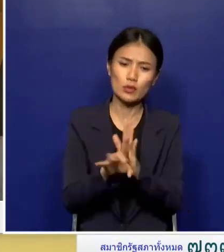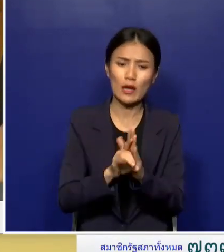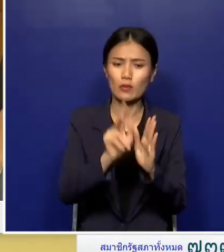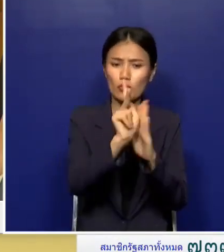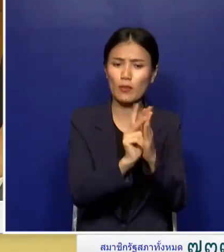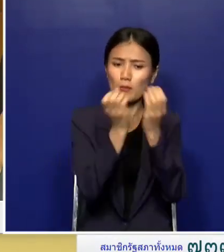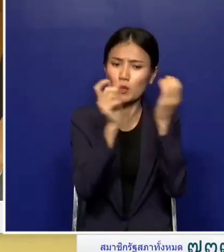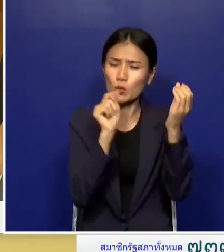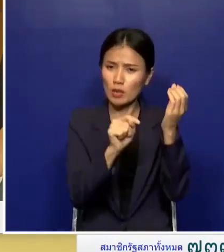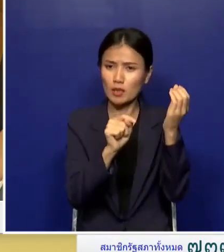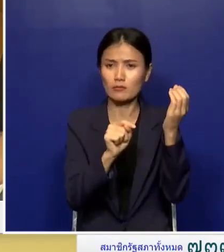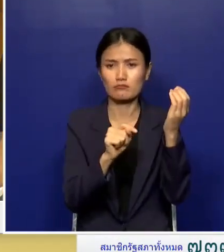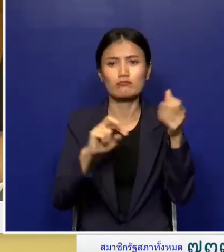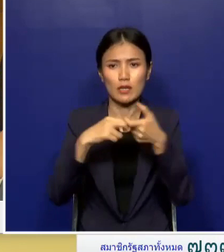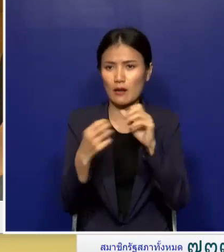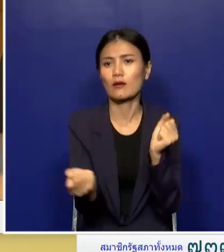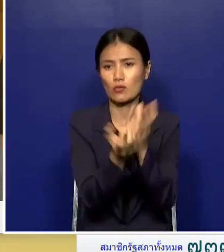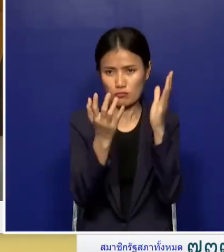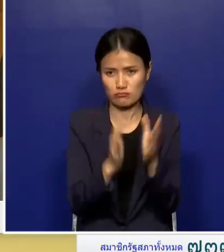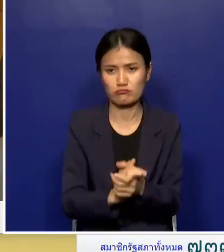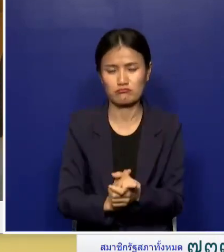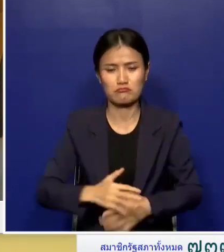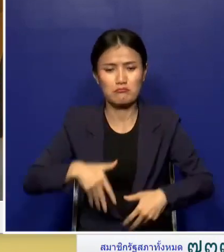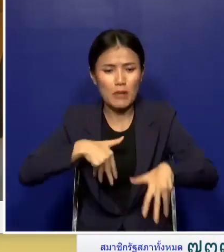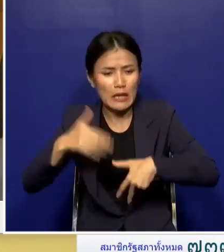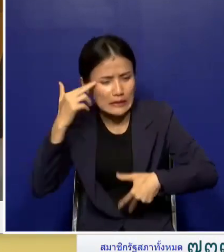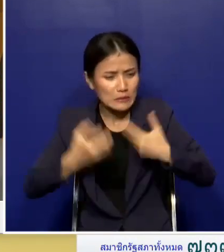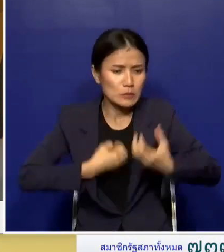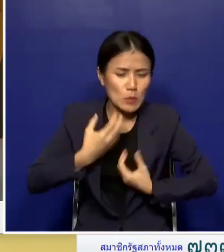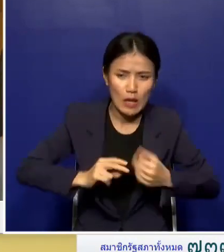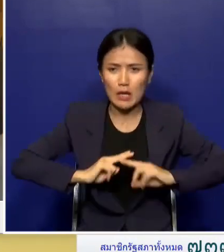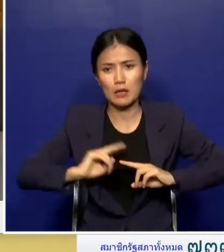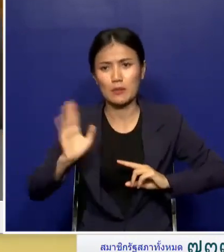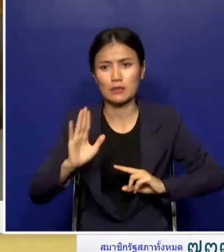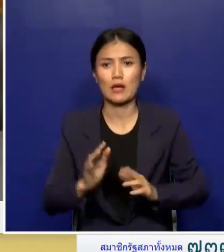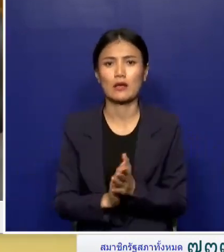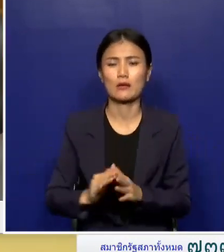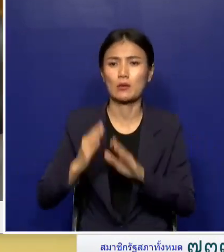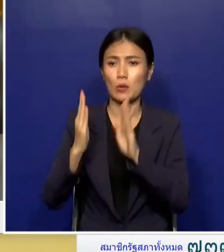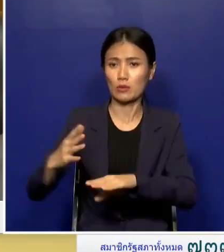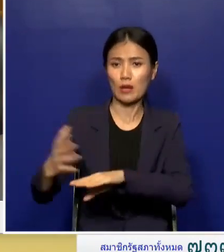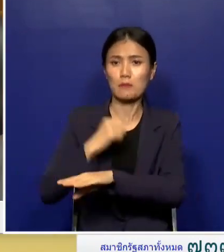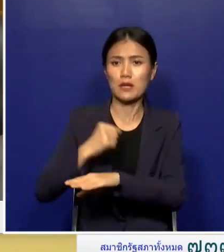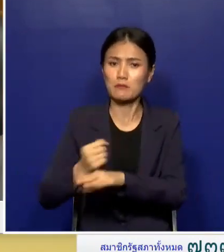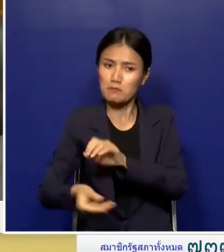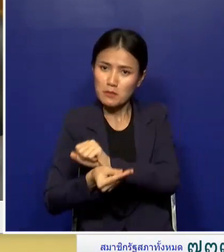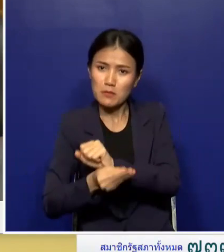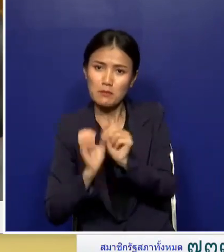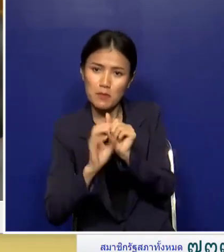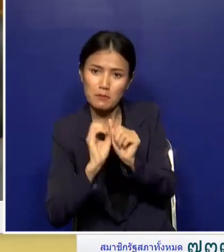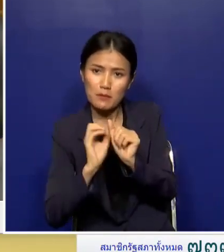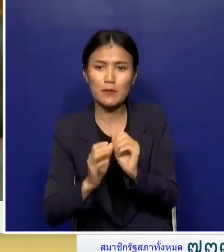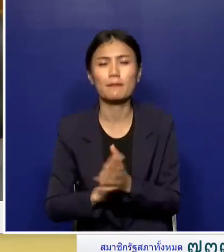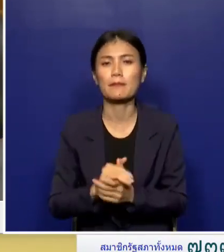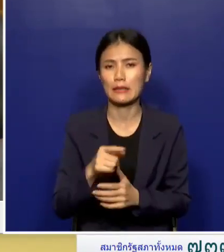นรัฐธรรมนูญที่ไม่ได้มาจากประชาชนนะครับจะมองว่าเป็นรัฐธรรมนูญที่มาจากนักการเมืองนะครับซึ่งในส่วนหนึ่ง